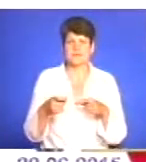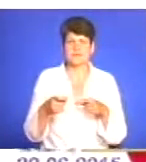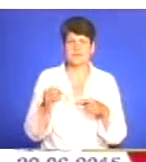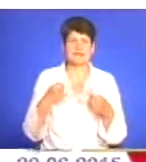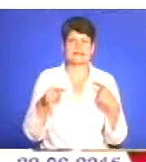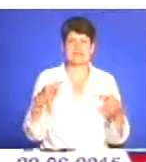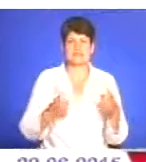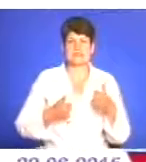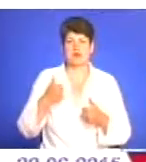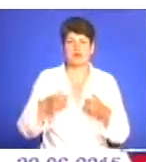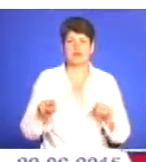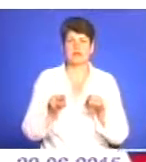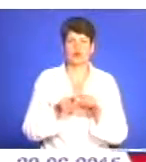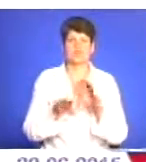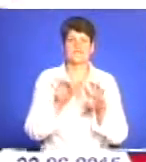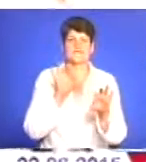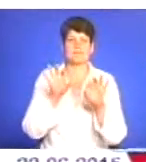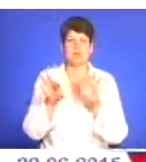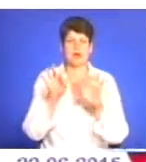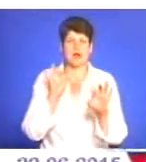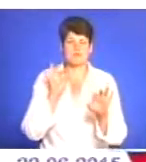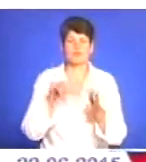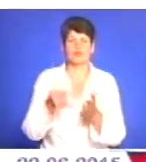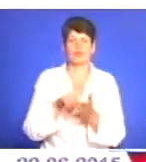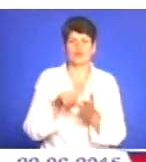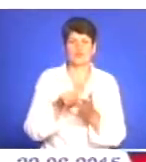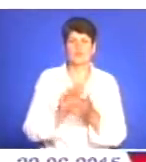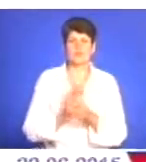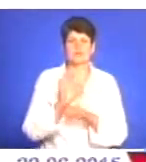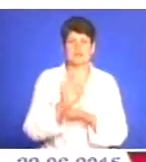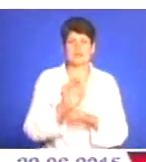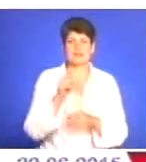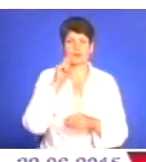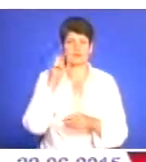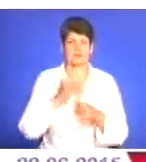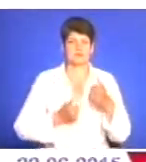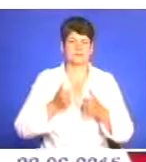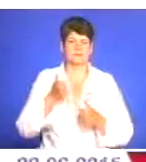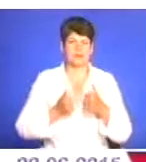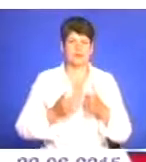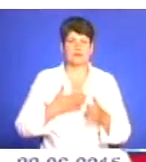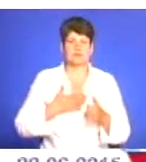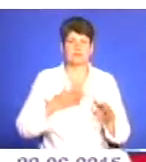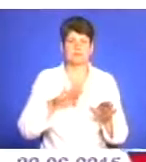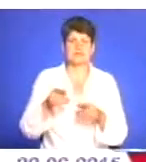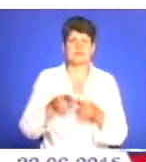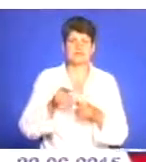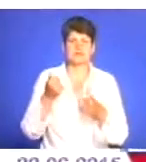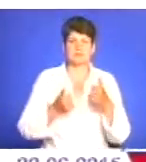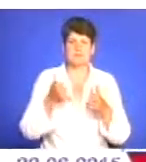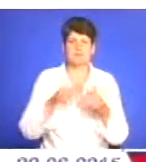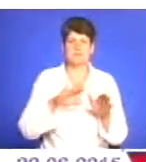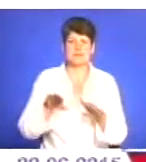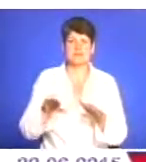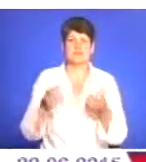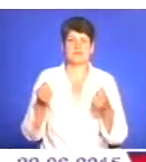різних змаганнях. А також ми відбираємо участь, де посилаємо на всеукраїнські змагання. У нас після таких змагань і після